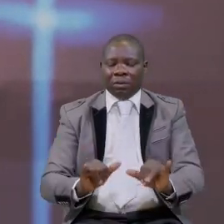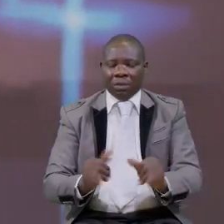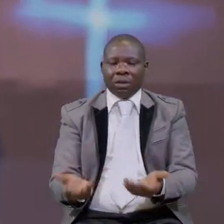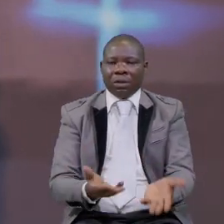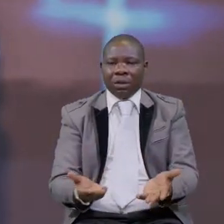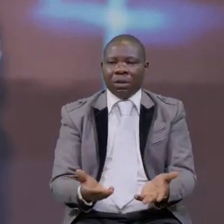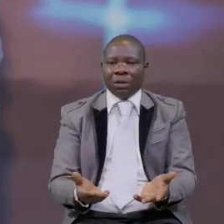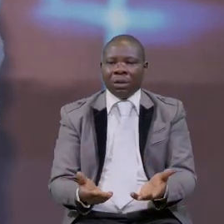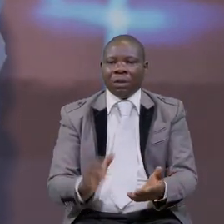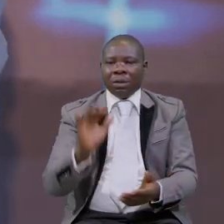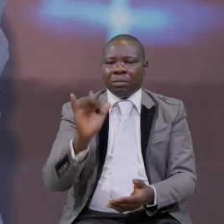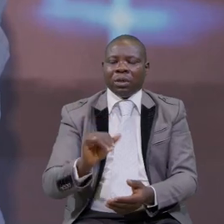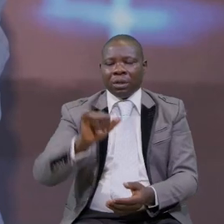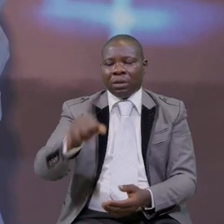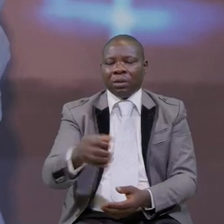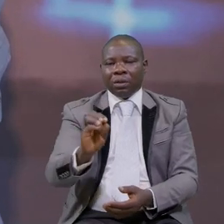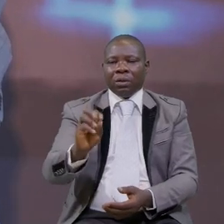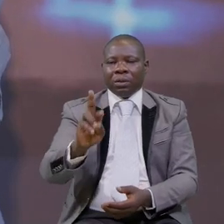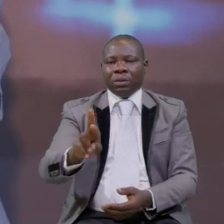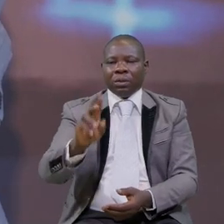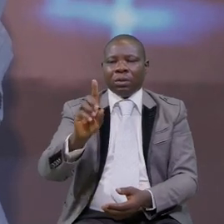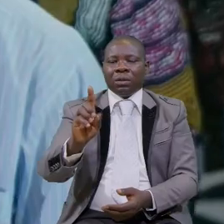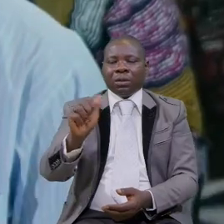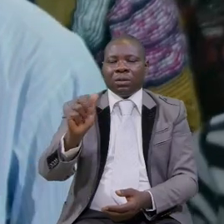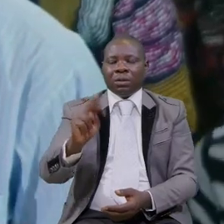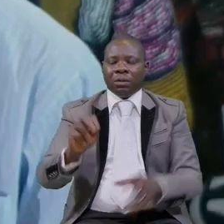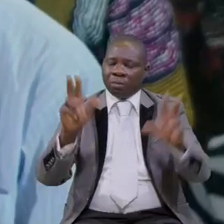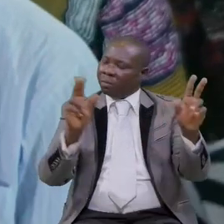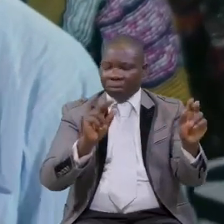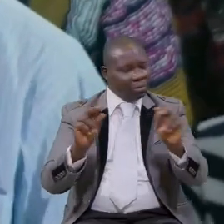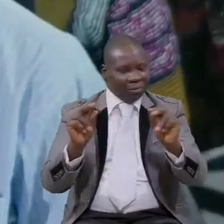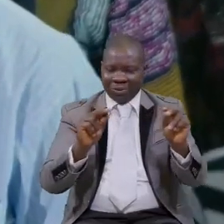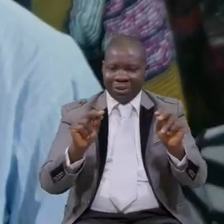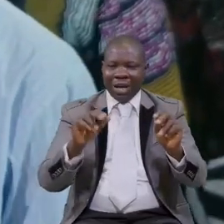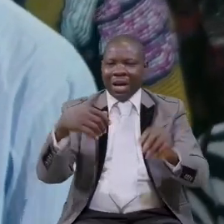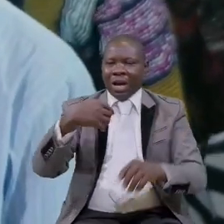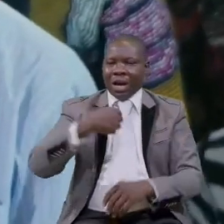Reste ici, au Jourdain. Non,